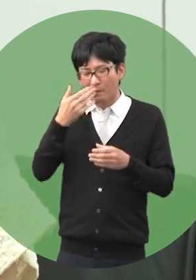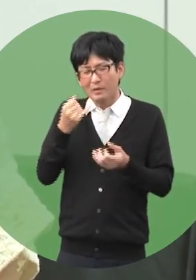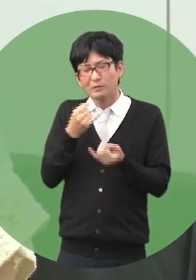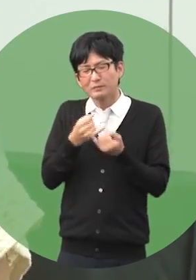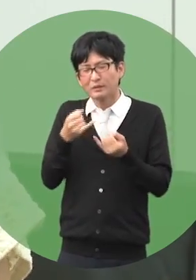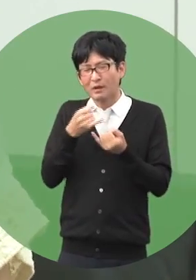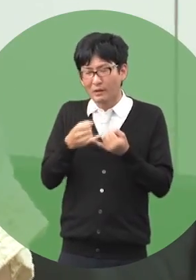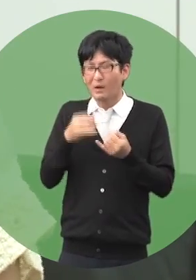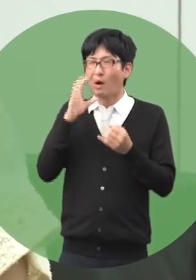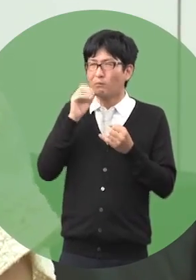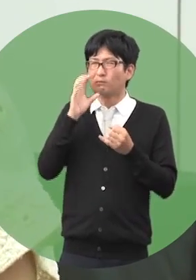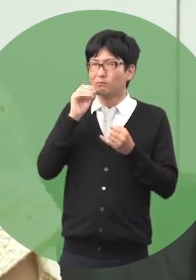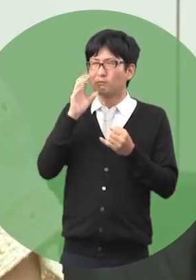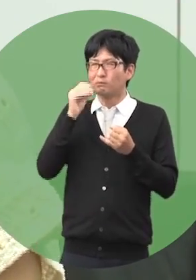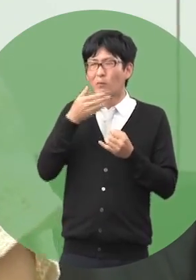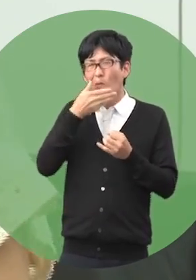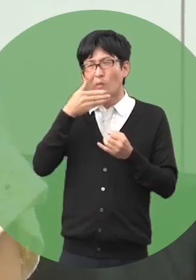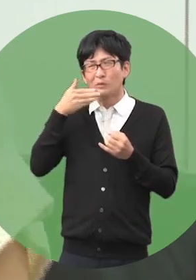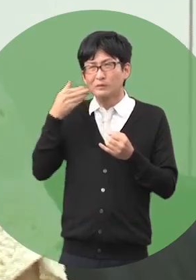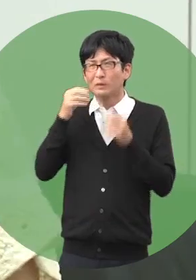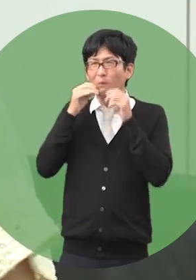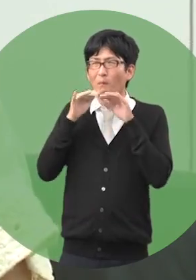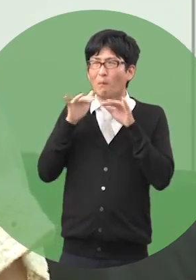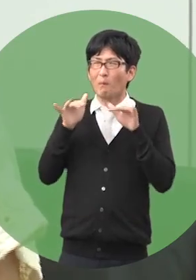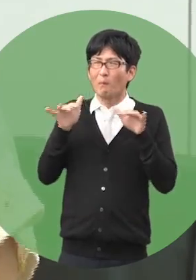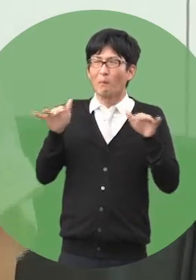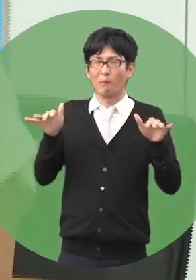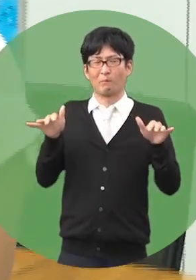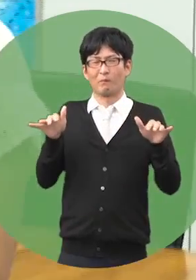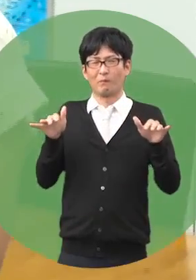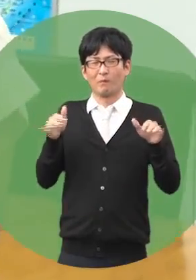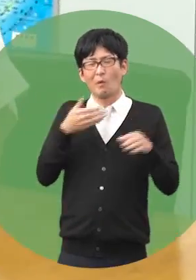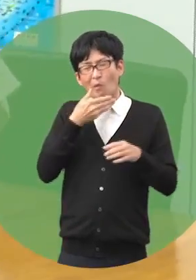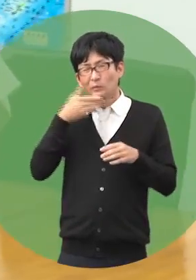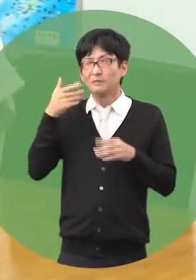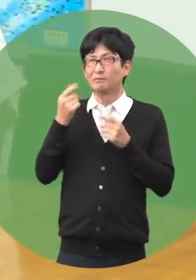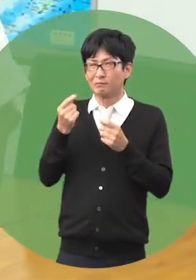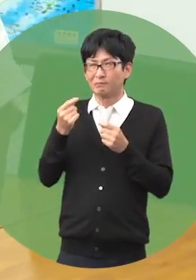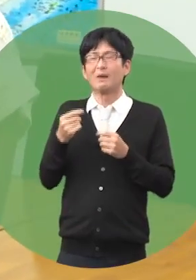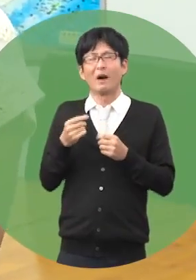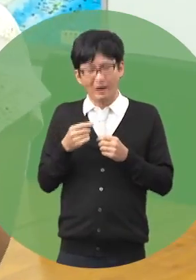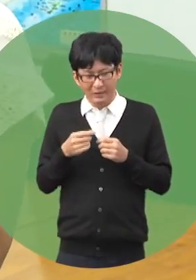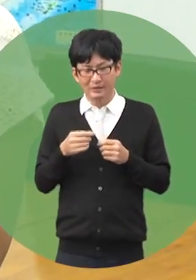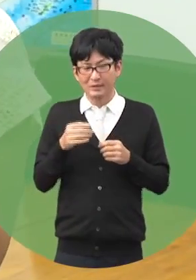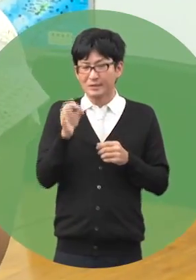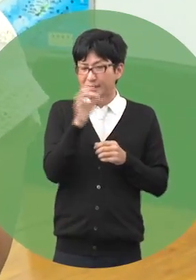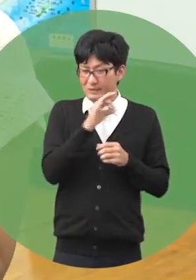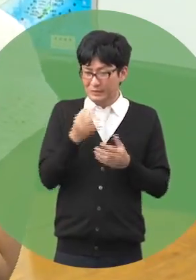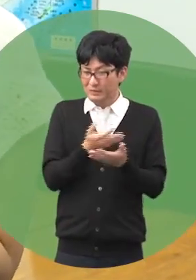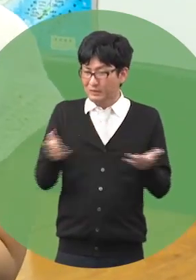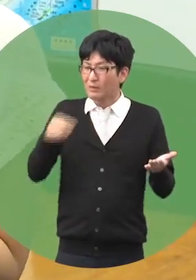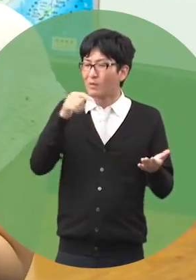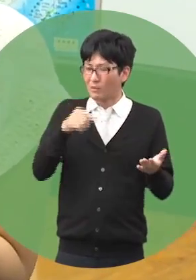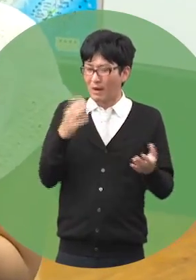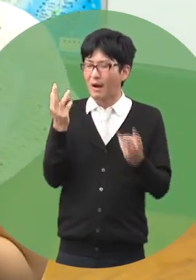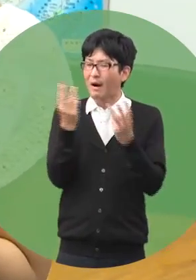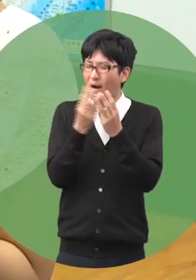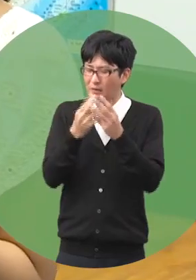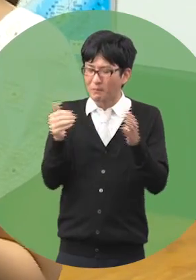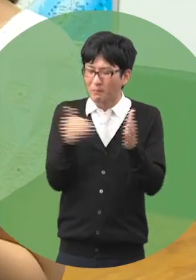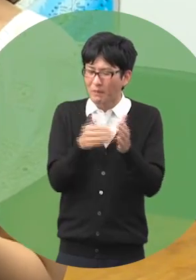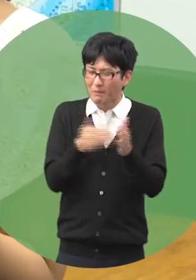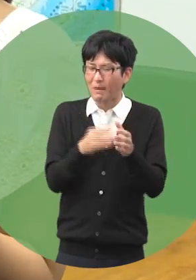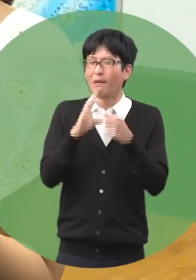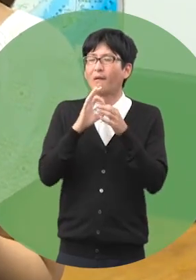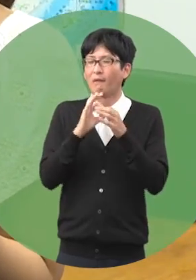噛めば噛むほど旨味が出てきて美味しいです。 はい、どの商品も数に限りがございますので、ぜひ会場